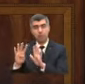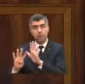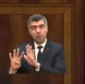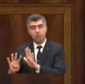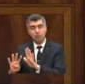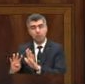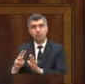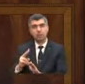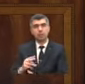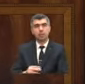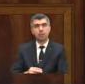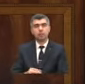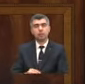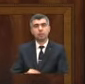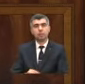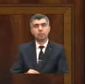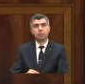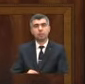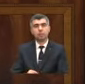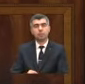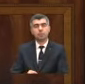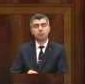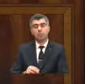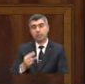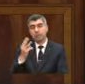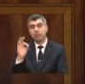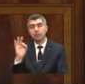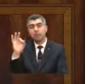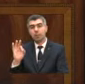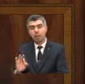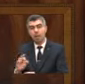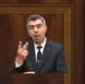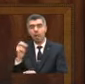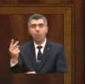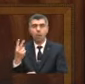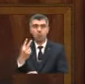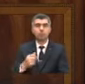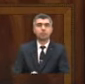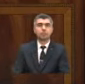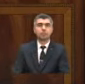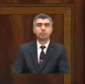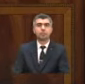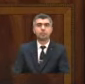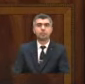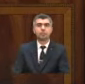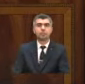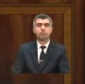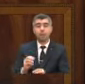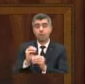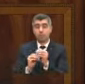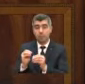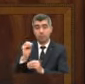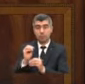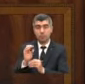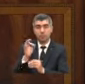30 انخفضت من 39 إلى 30% سنة 2021، وأيضا ارتفاع ملحوظ